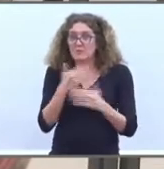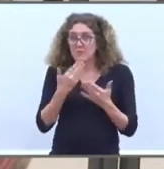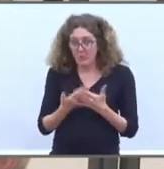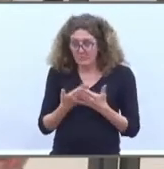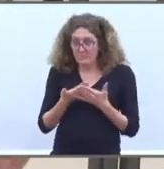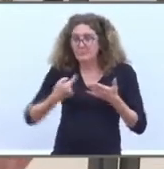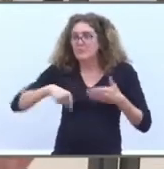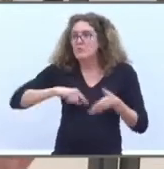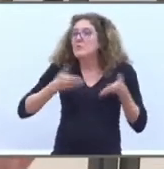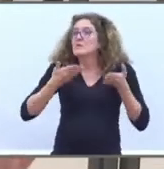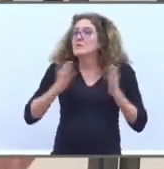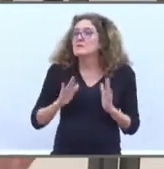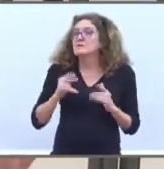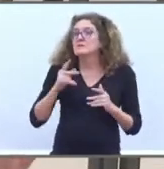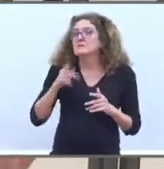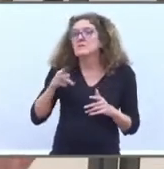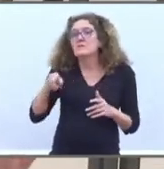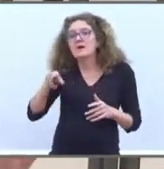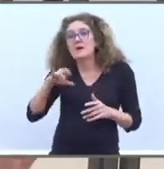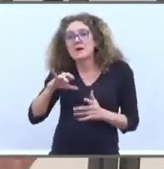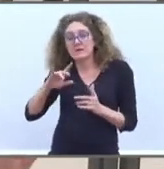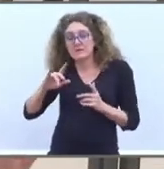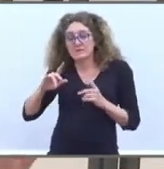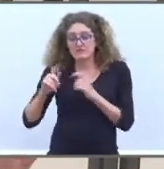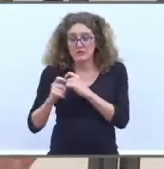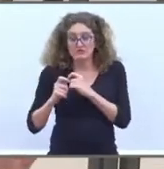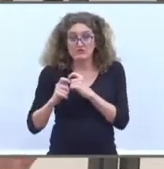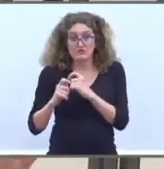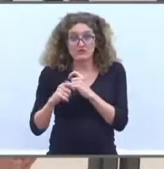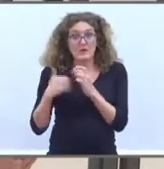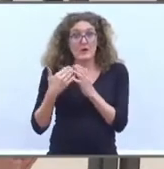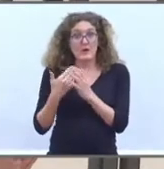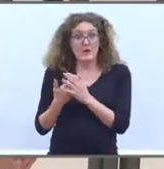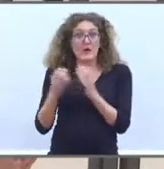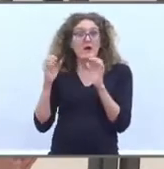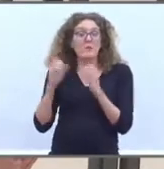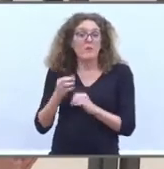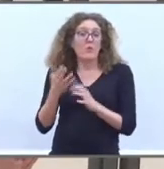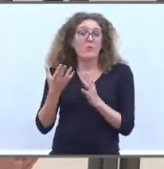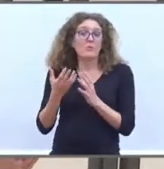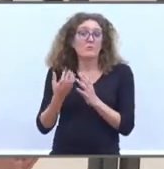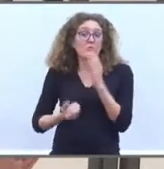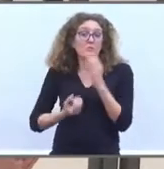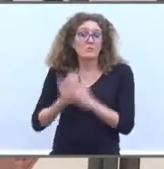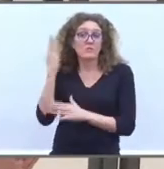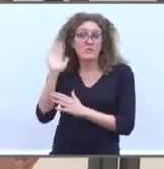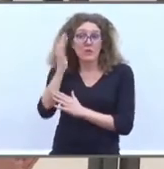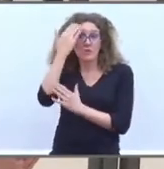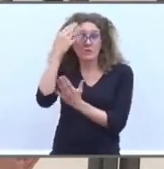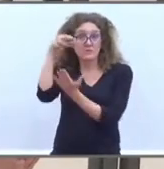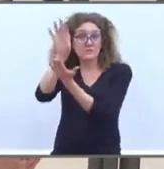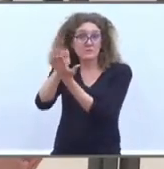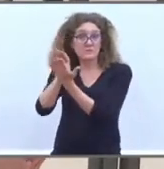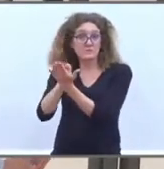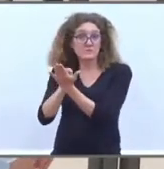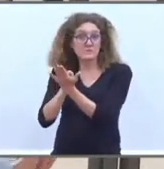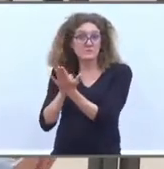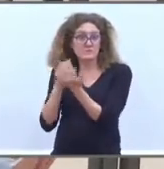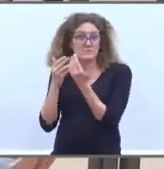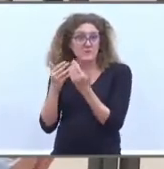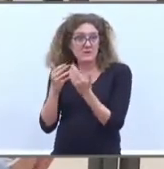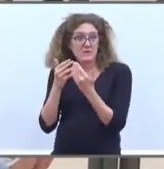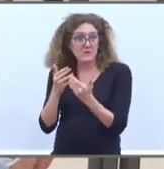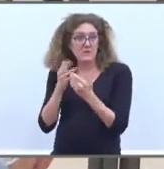réviser. Cette révision a permis d'intégrer les nouvelles connaissances qui amène à une meilleure compréhension de